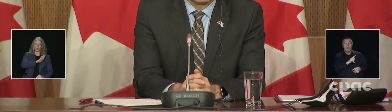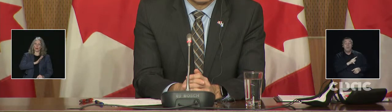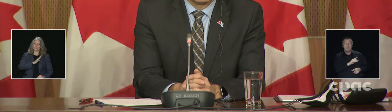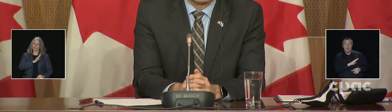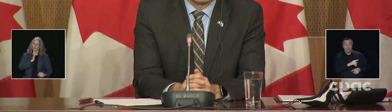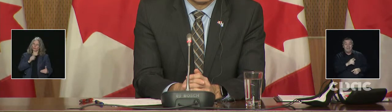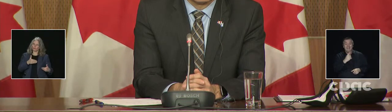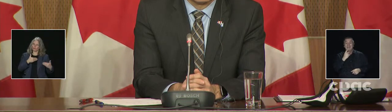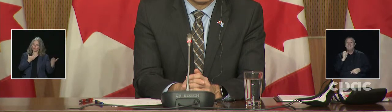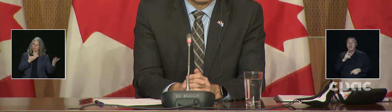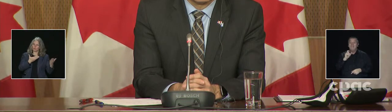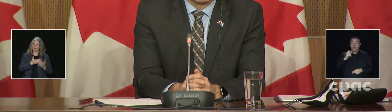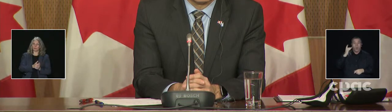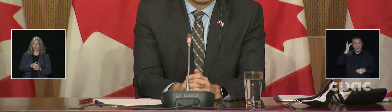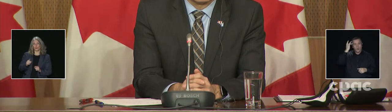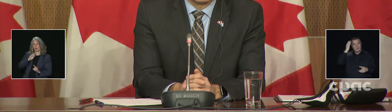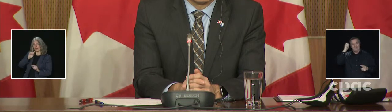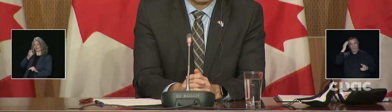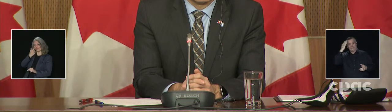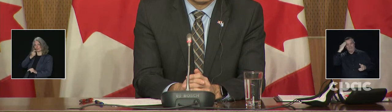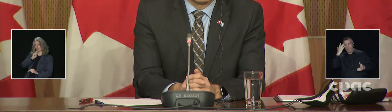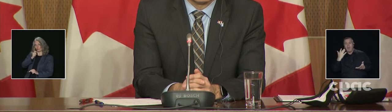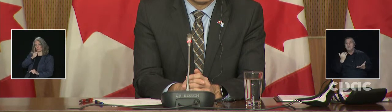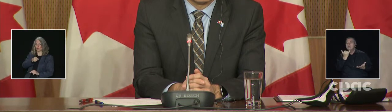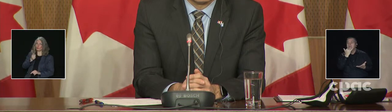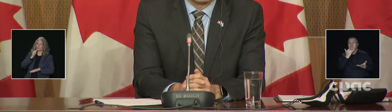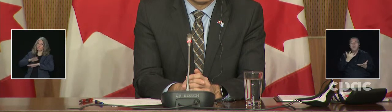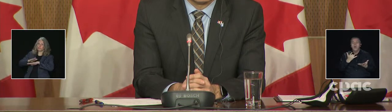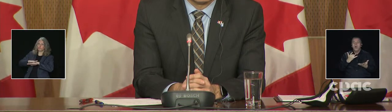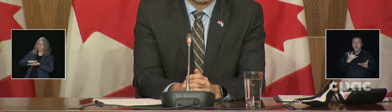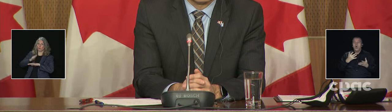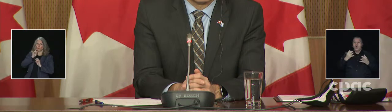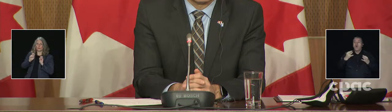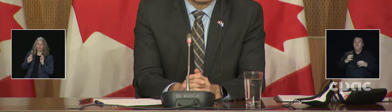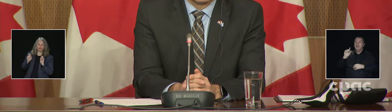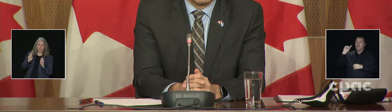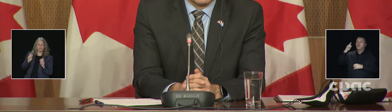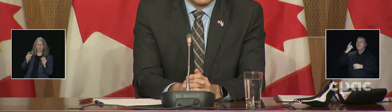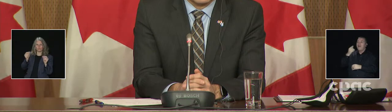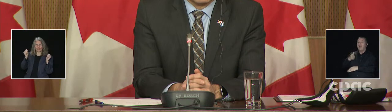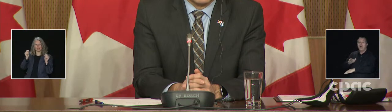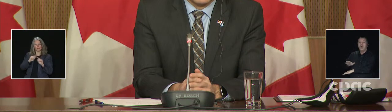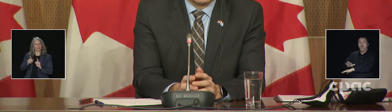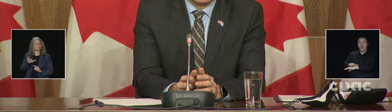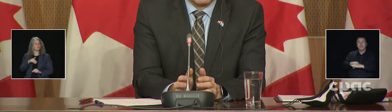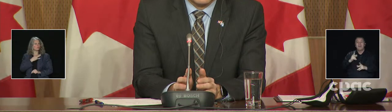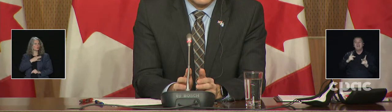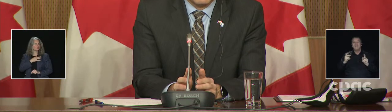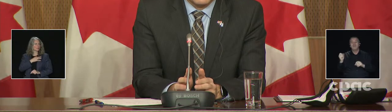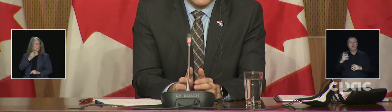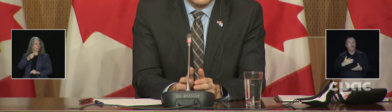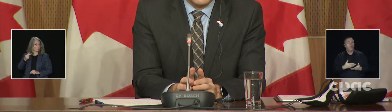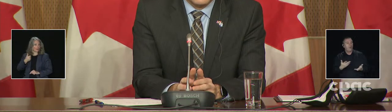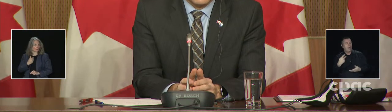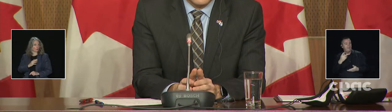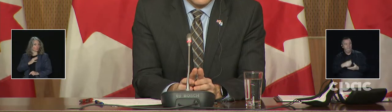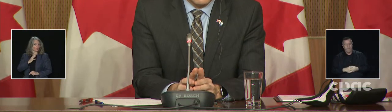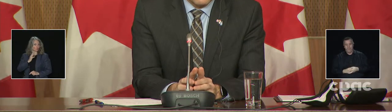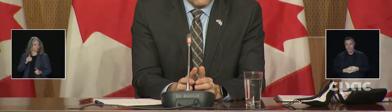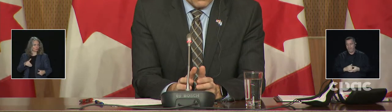que les voyageurs soient conscients de ça. On en est où dans la recommandation officielle du gouvernement? Bien, ce qu'on dit aux gens,